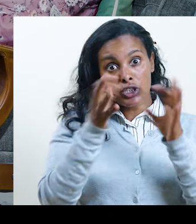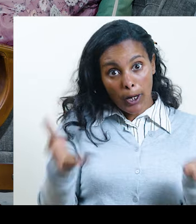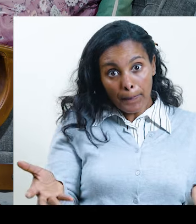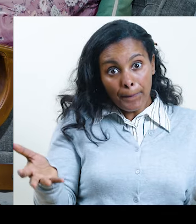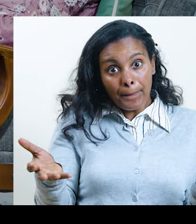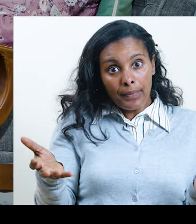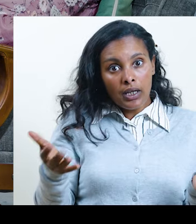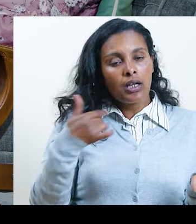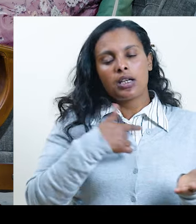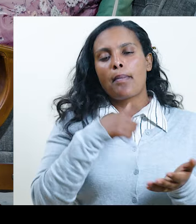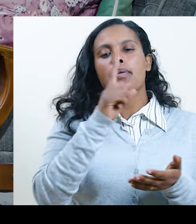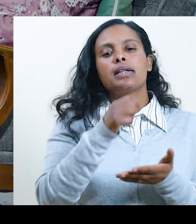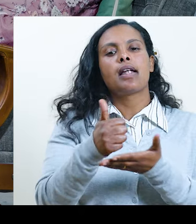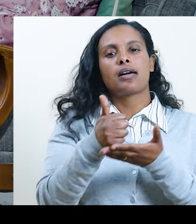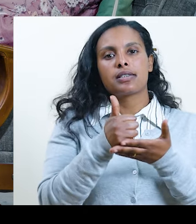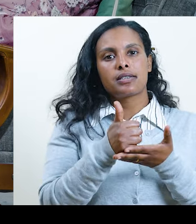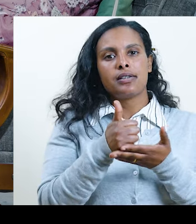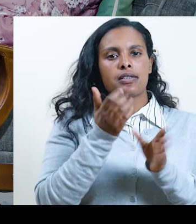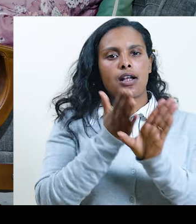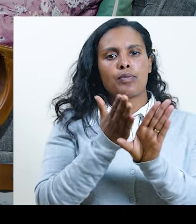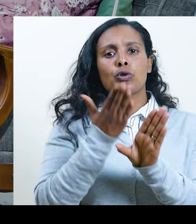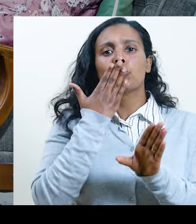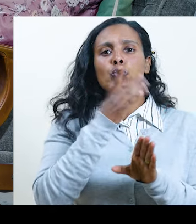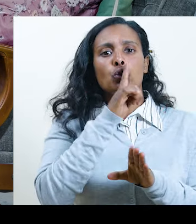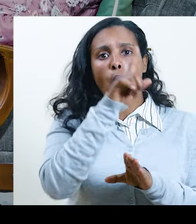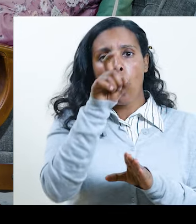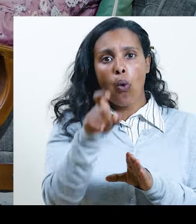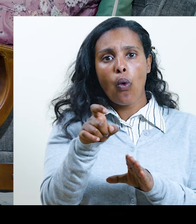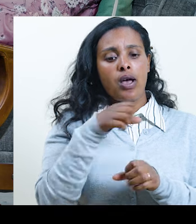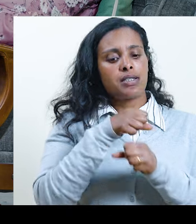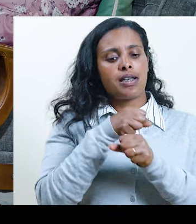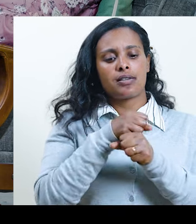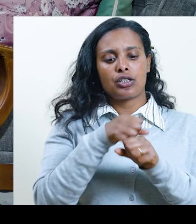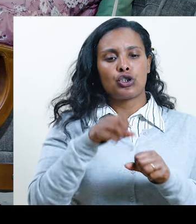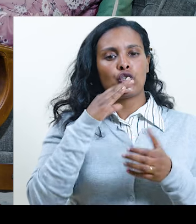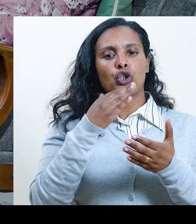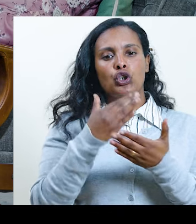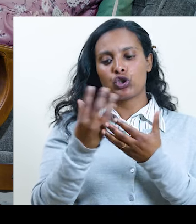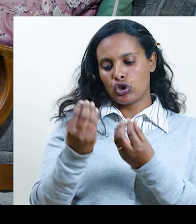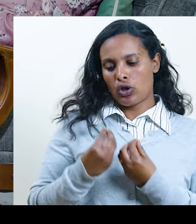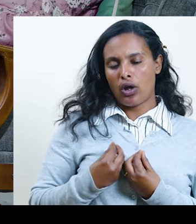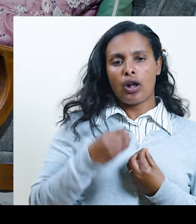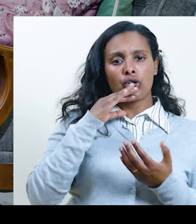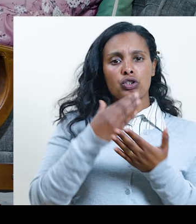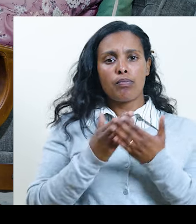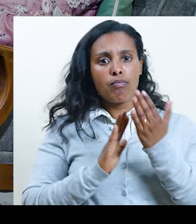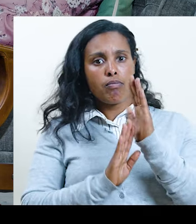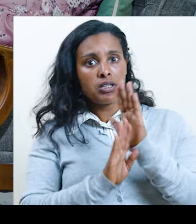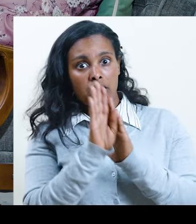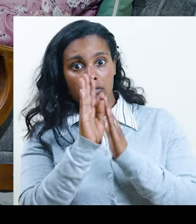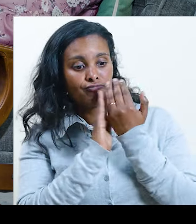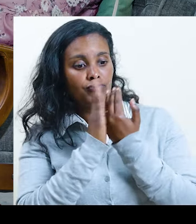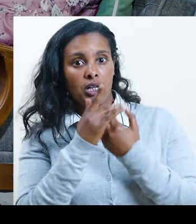ያስፈልግሻል እኛ በምን እናግዝሽ ስነ ልቦናሽ ጥሩ ነው ሰርተሽ ልጅ ትቶብሽ ሄዷል ልጅሽን